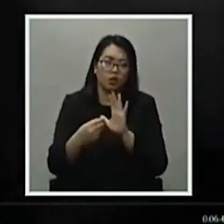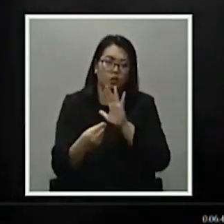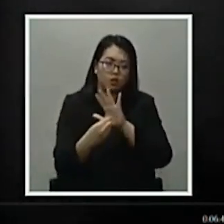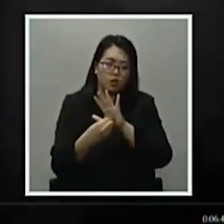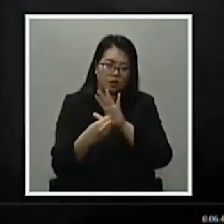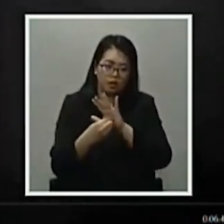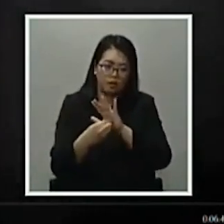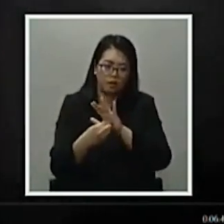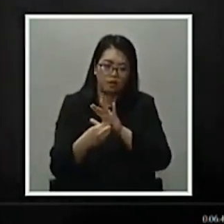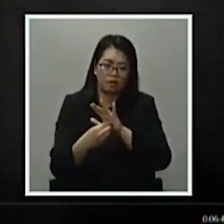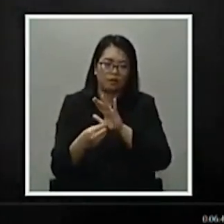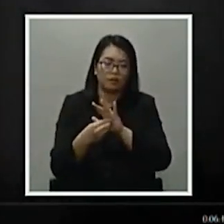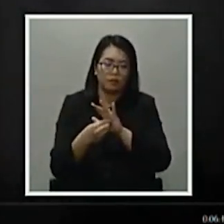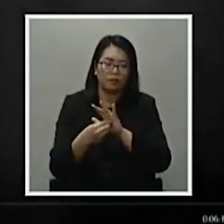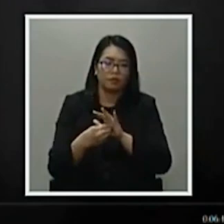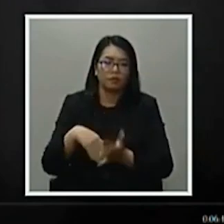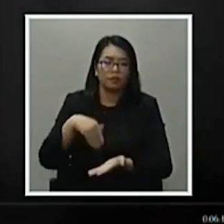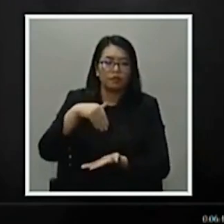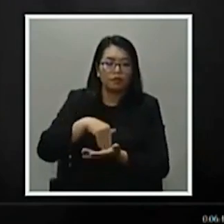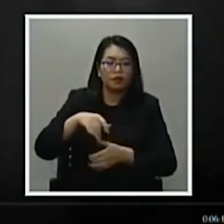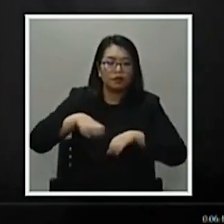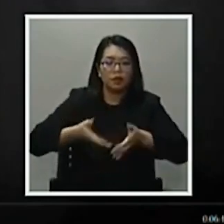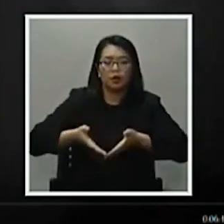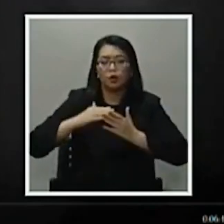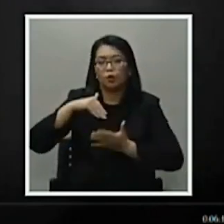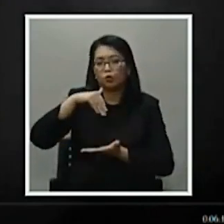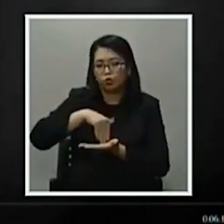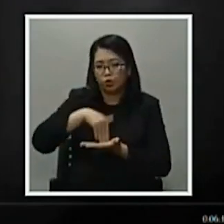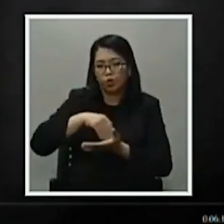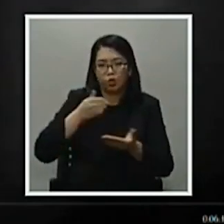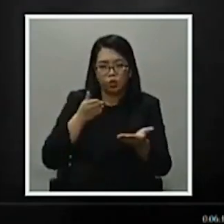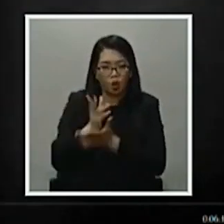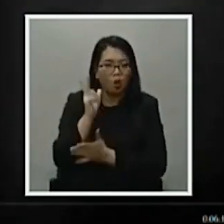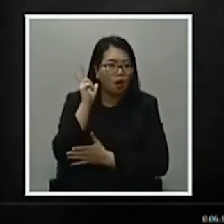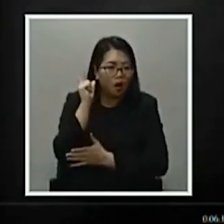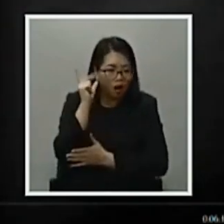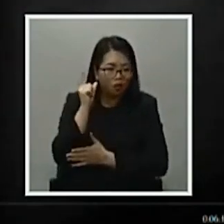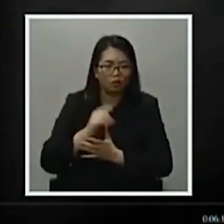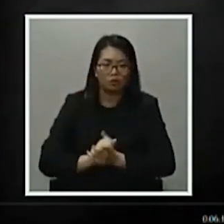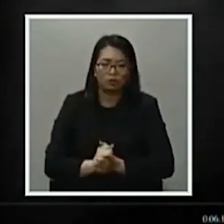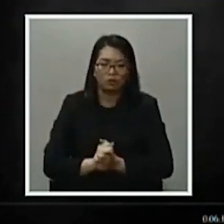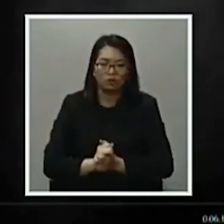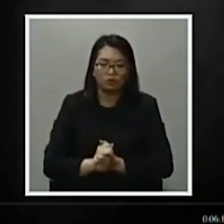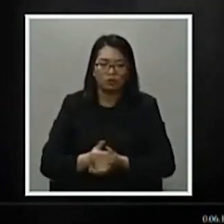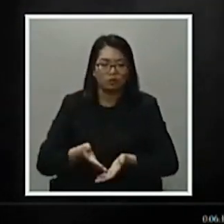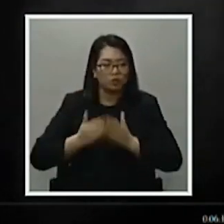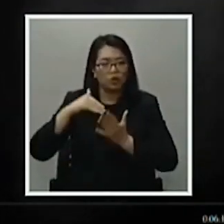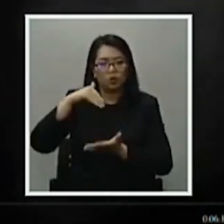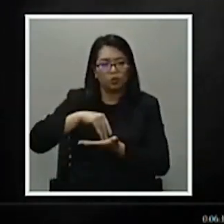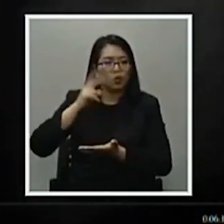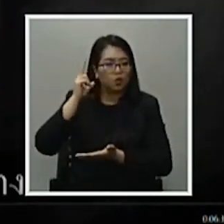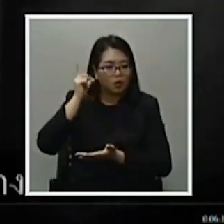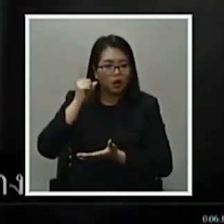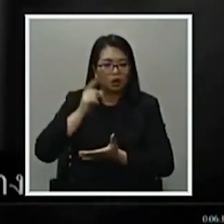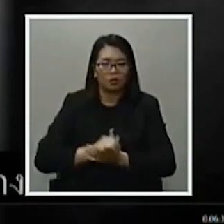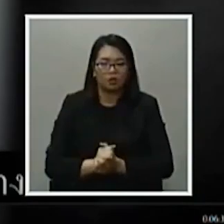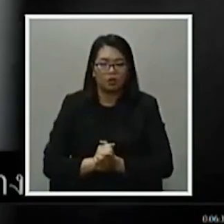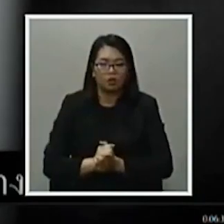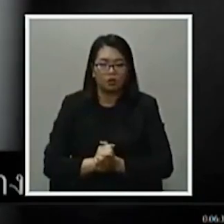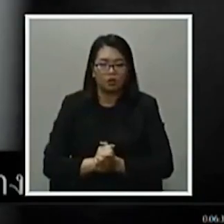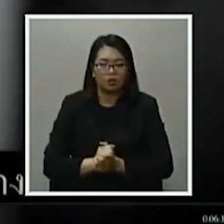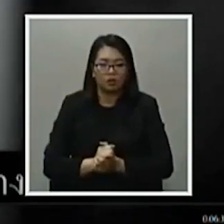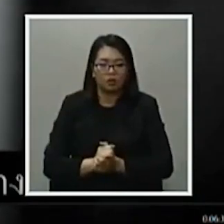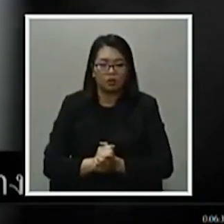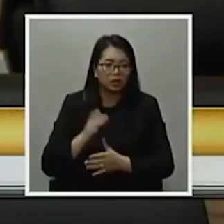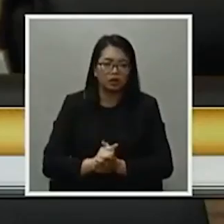นเรียกจะเป็นการจัดตั้งศูนย์ประเมินการด้านข่าวสาร พอสมควรแล้วมั้งครับ งั้นก็แปลว่าค